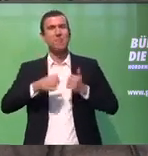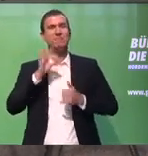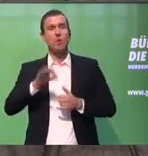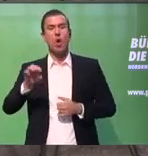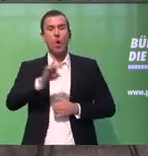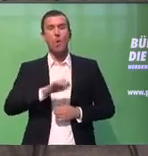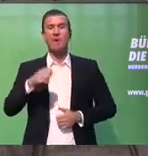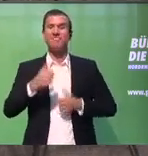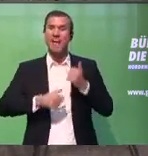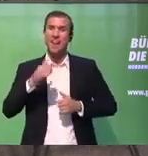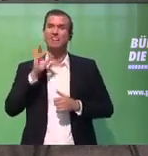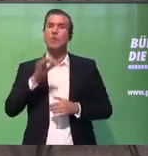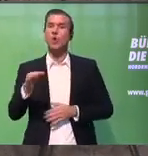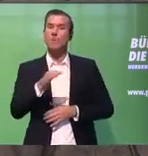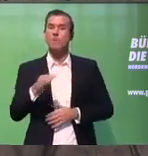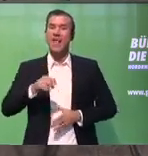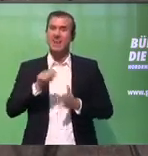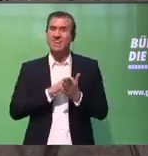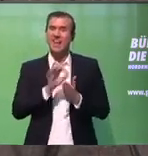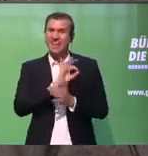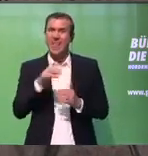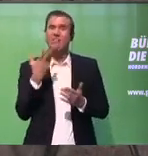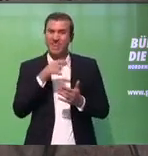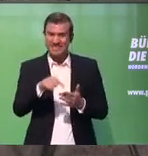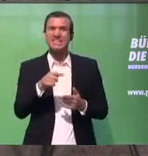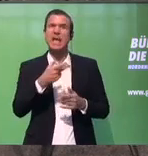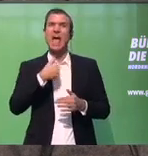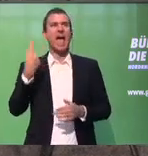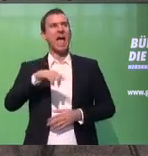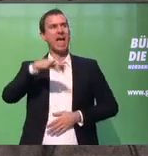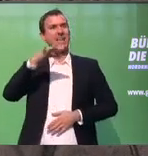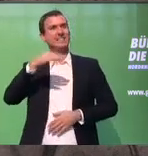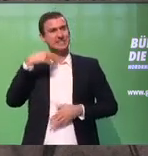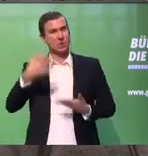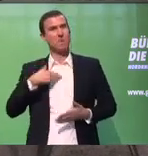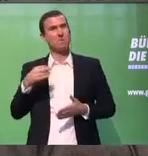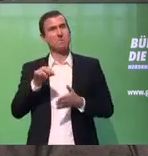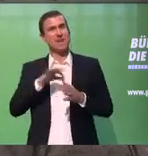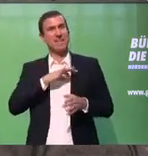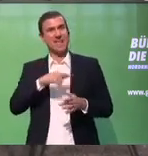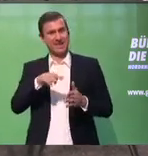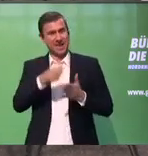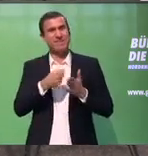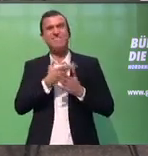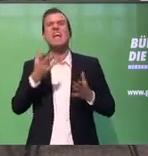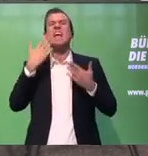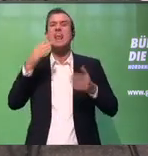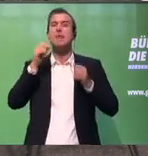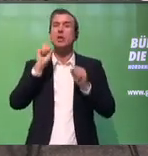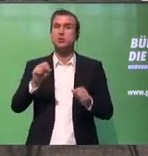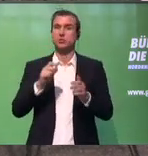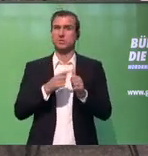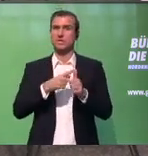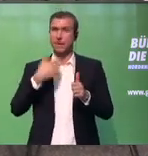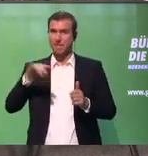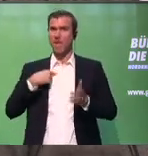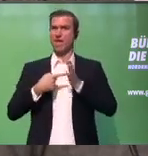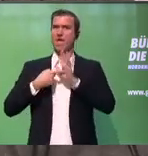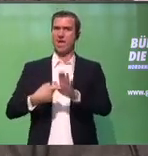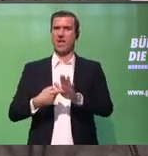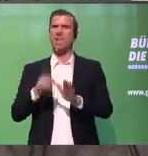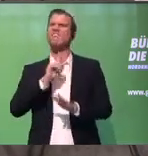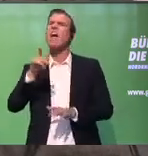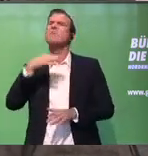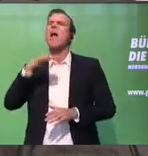Europawahl, für die Kommunalwahl genau das herauszustellen. Denn wer in diesem Land Klimaschutz statt Lobbypolitik liegt,